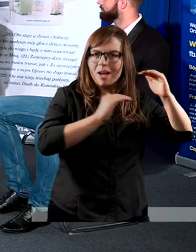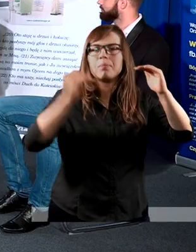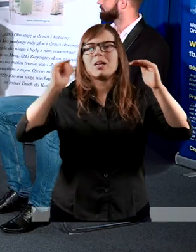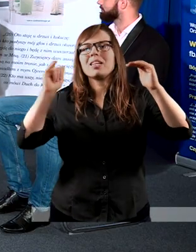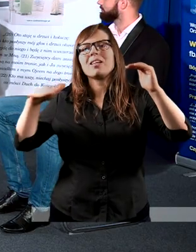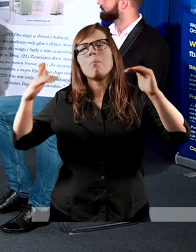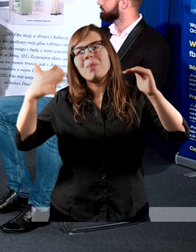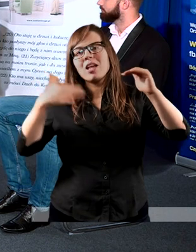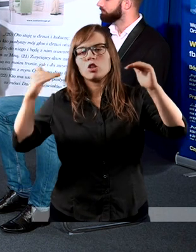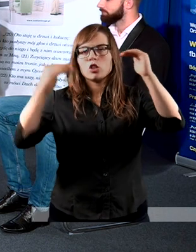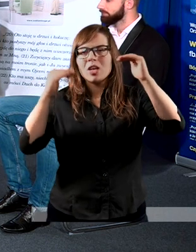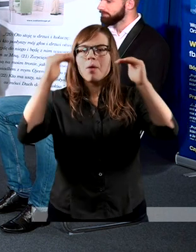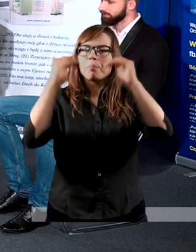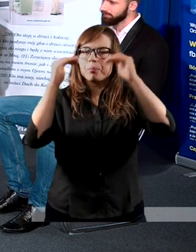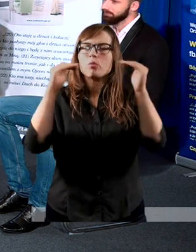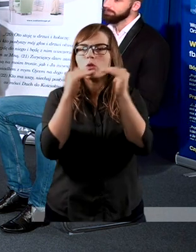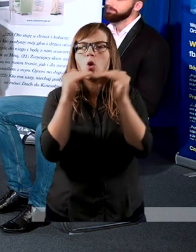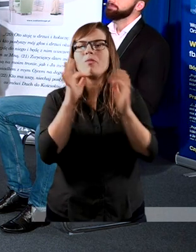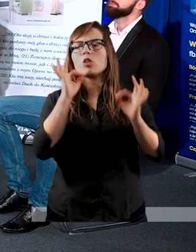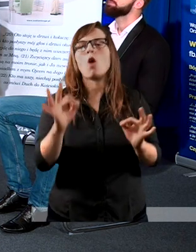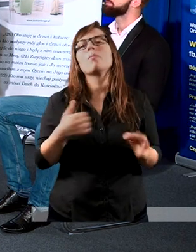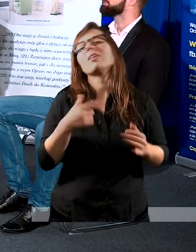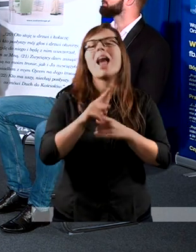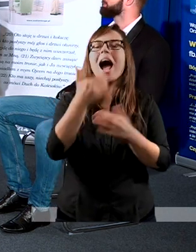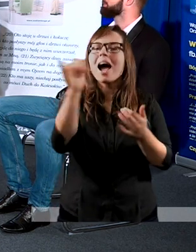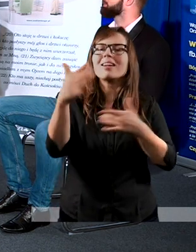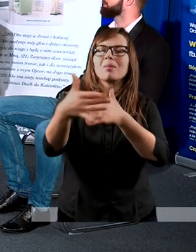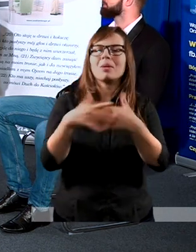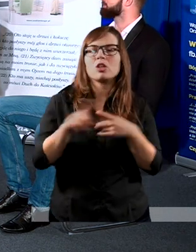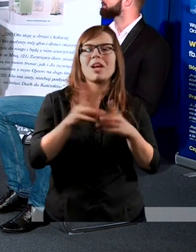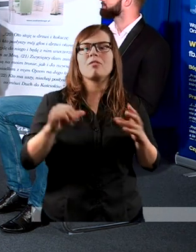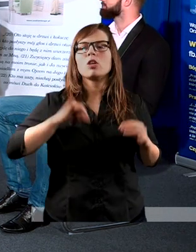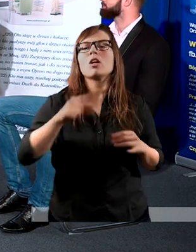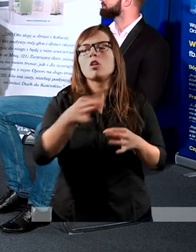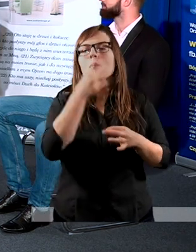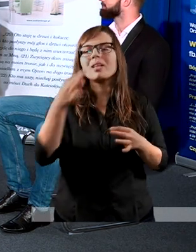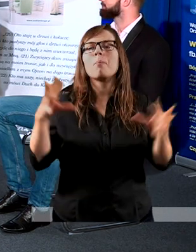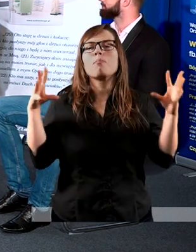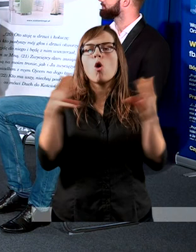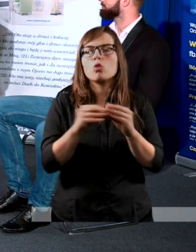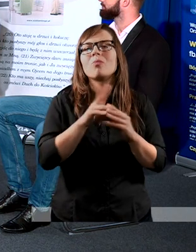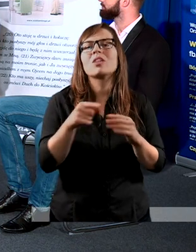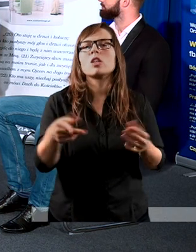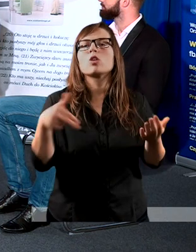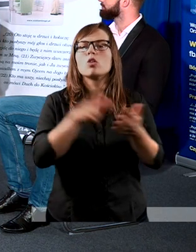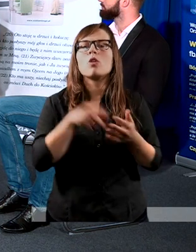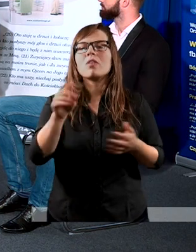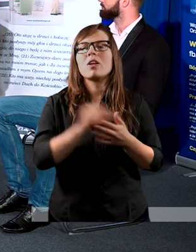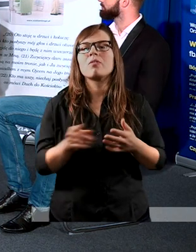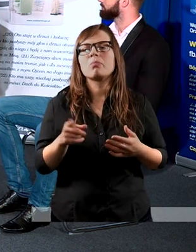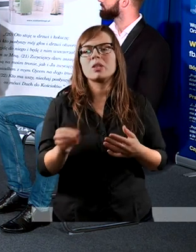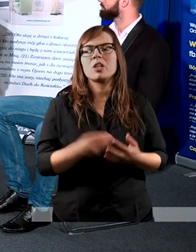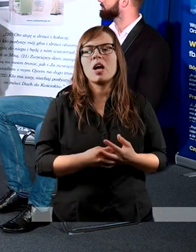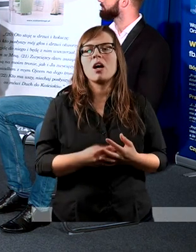nasze pragnienia, ale o tym, co też powinniśmy robić, do czego powinniśmy zmierzać. No bo pytanie podsumowujące, czy w takim razie powinniśmy zarzucić